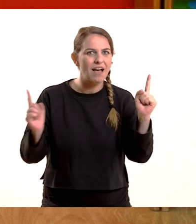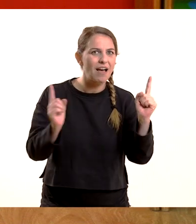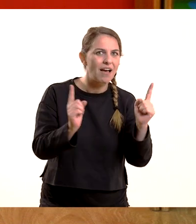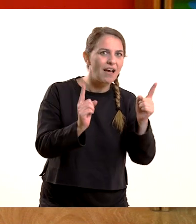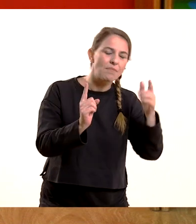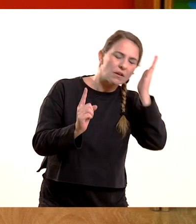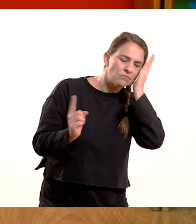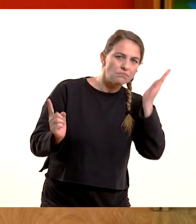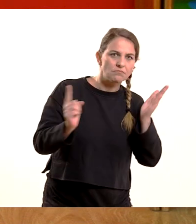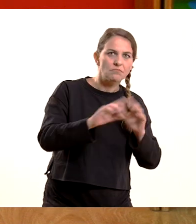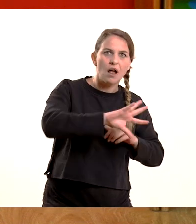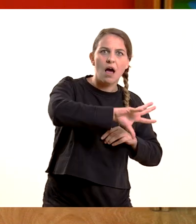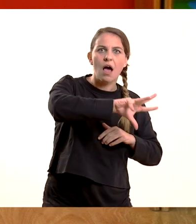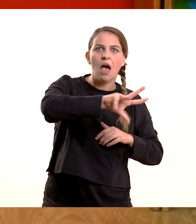πινέλο.